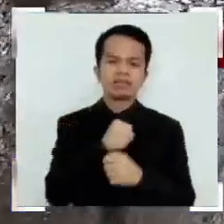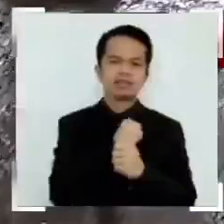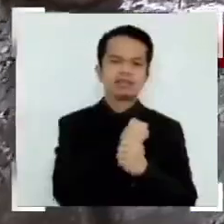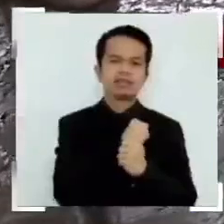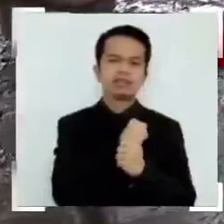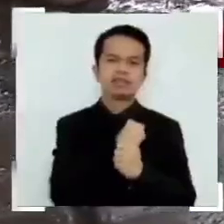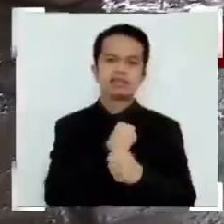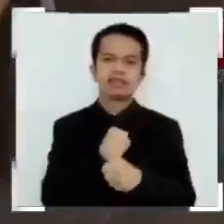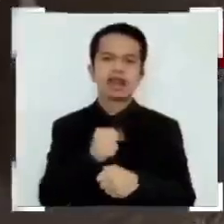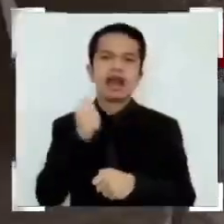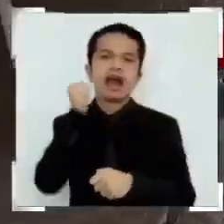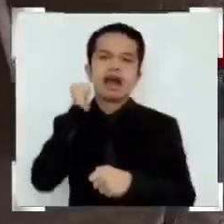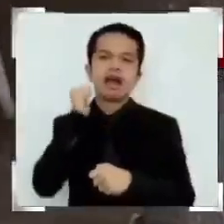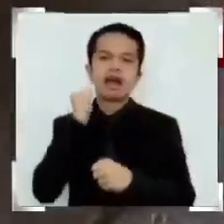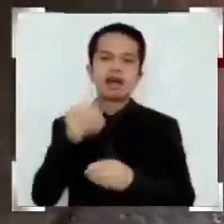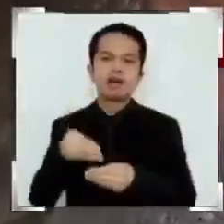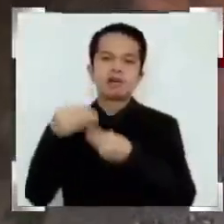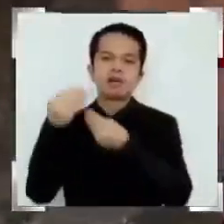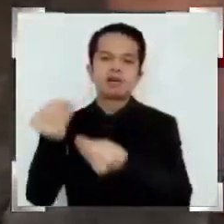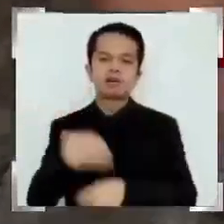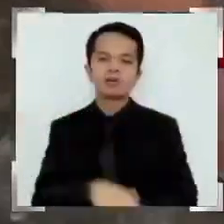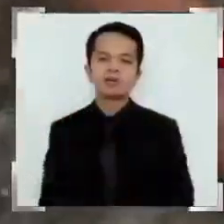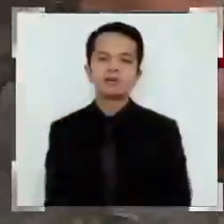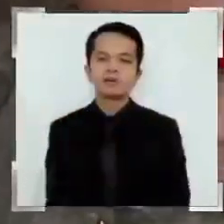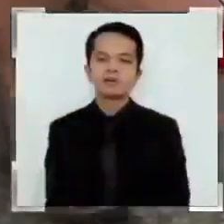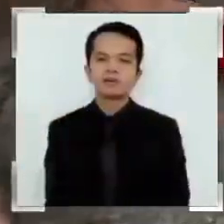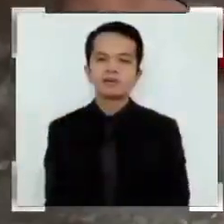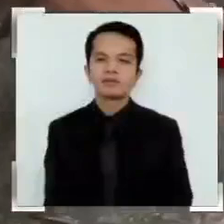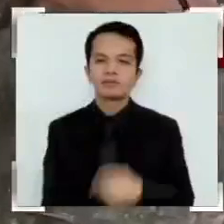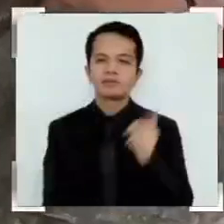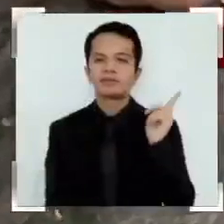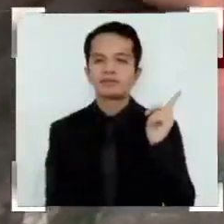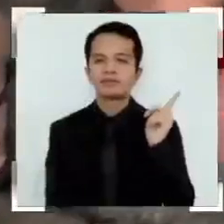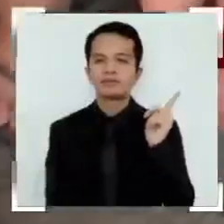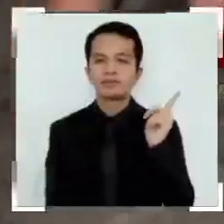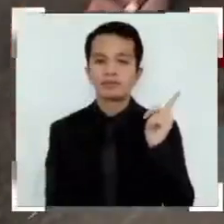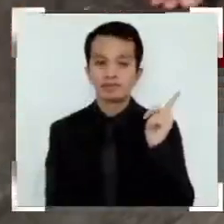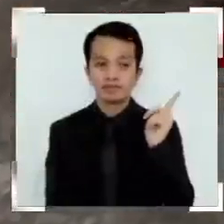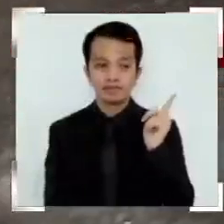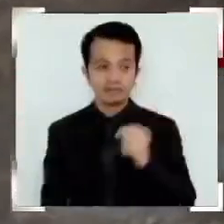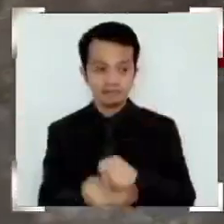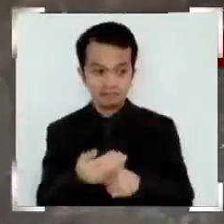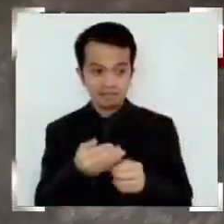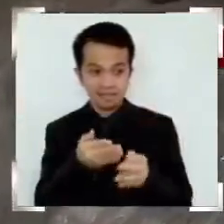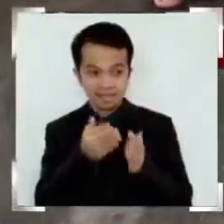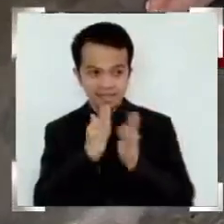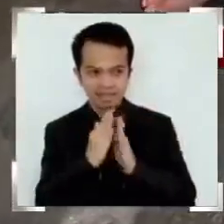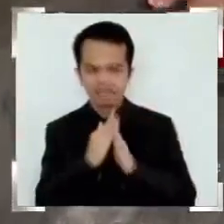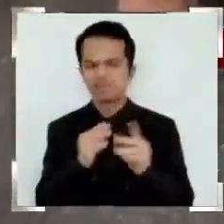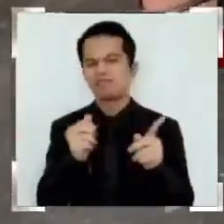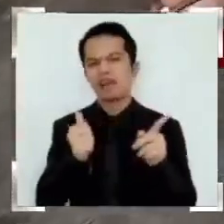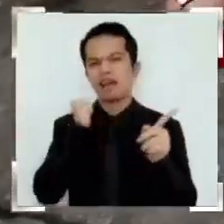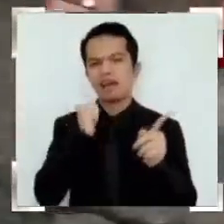Mahuli si mama! Bigay na? Bigay? No. Ayaw.